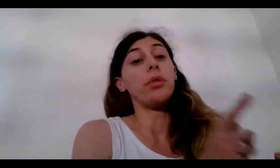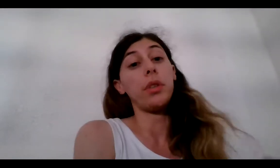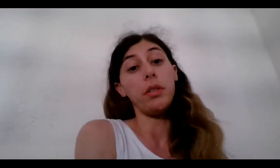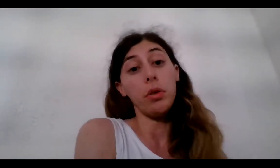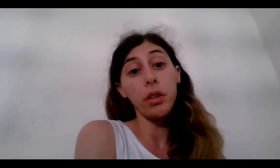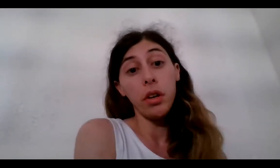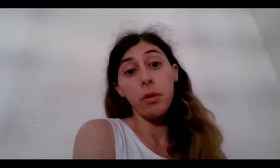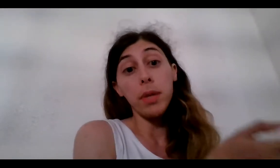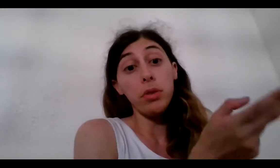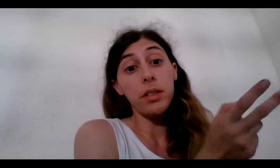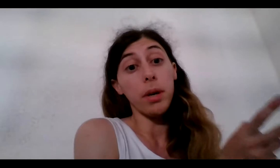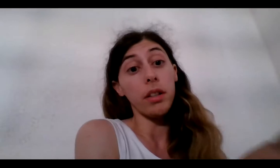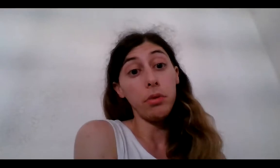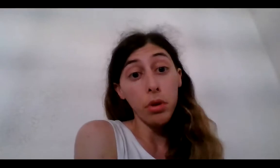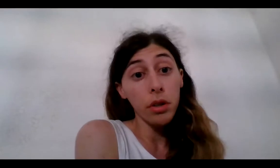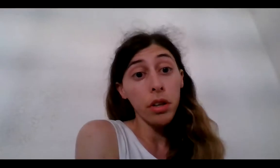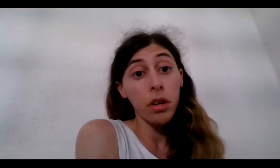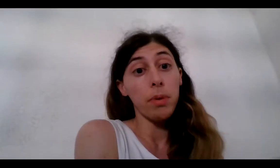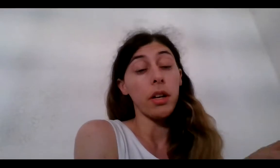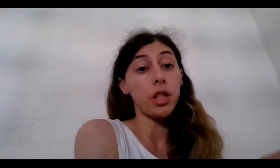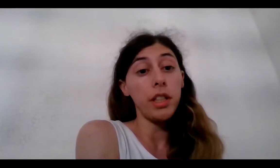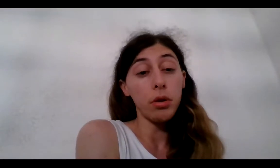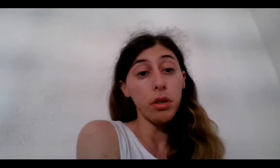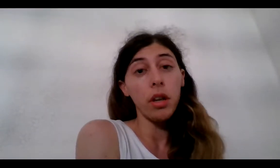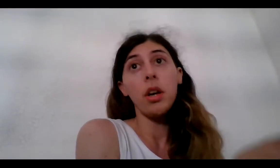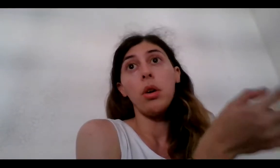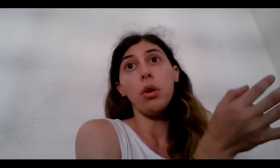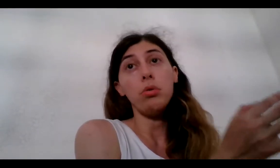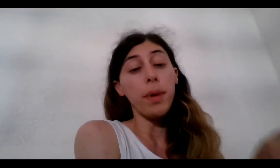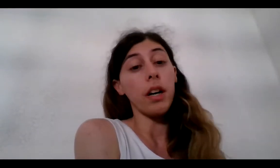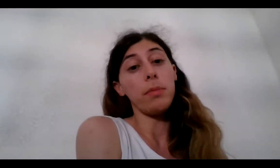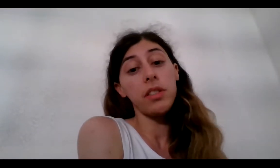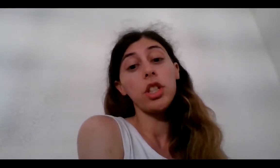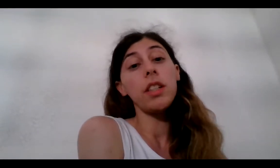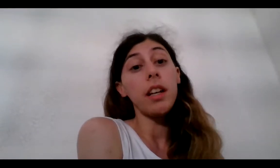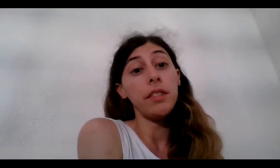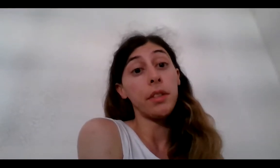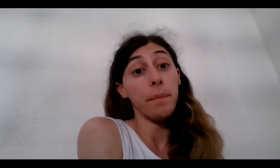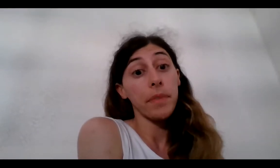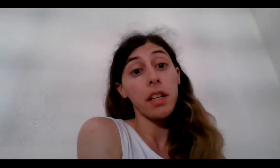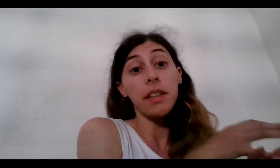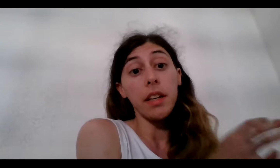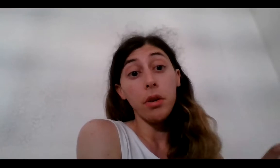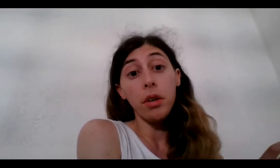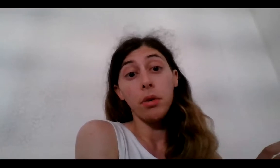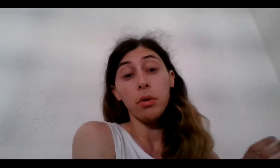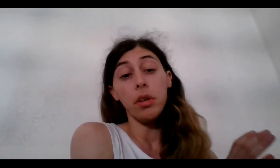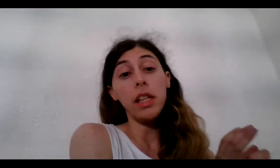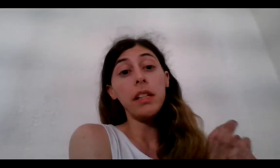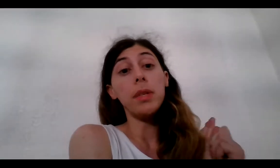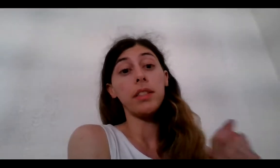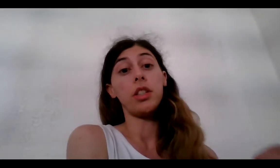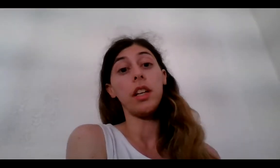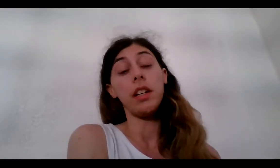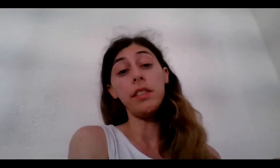un endocrinologue, mais aussi par un urologue, par un gynécologue ou par un médecin généraliste. Et d'ailleurs,